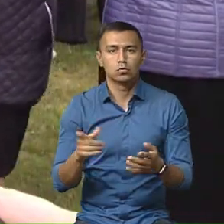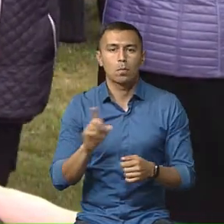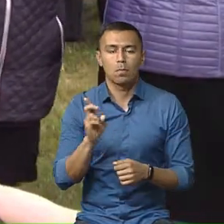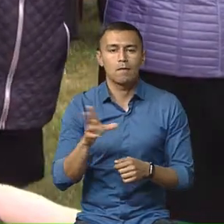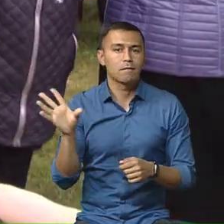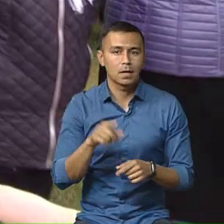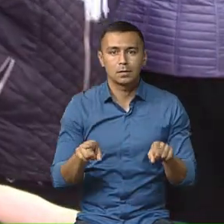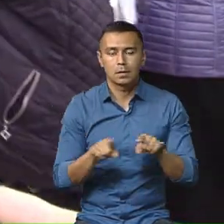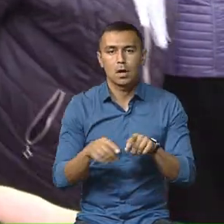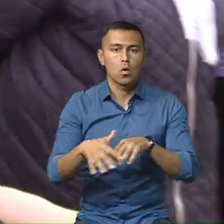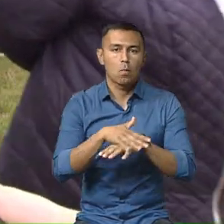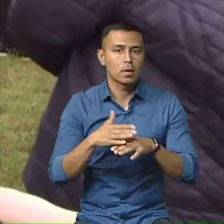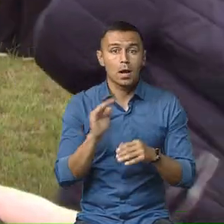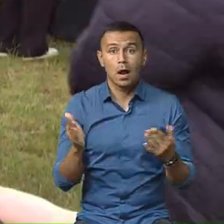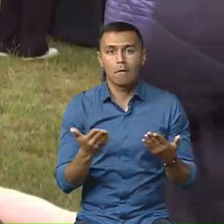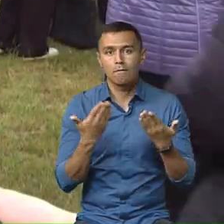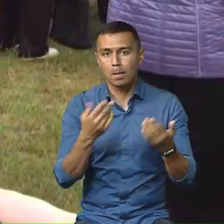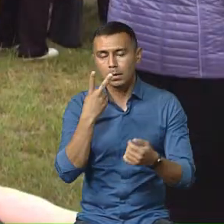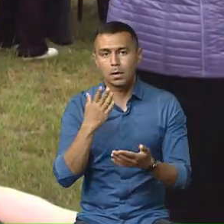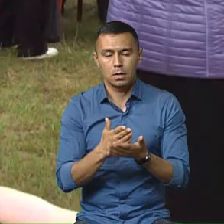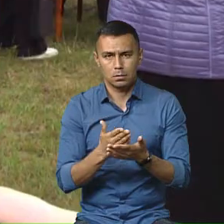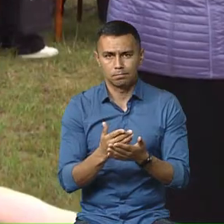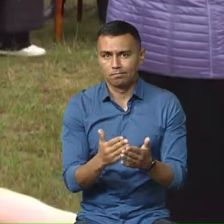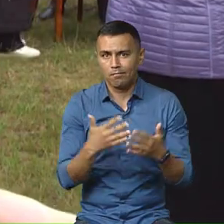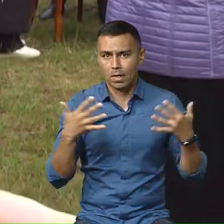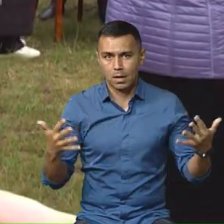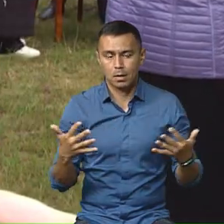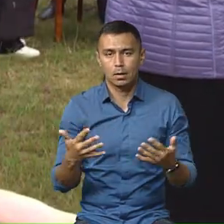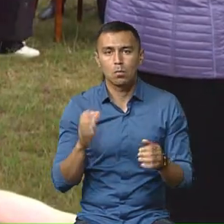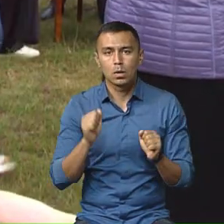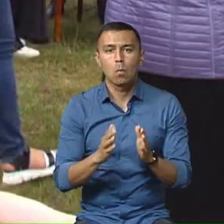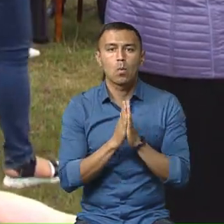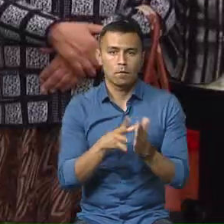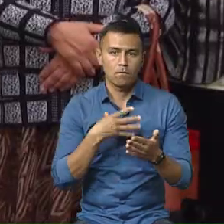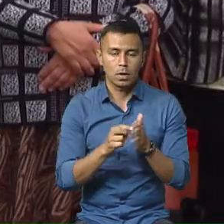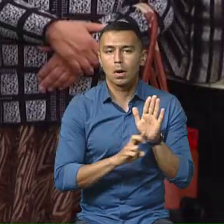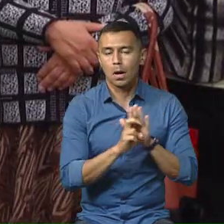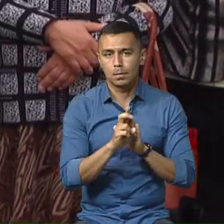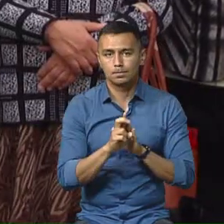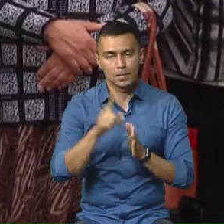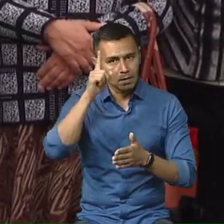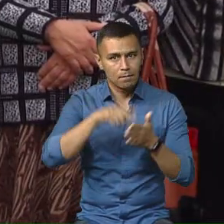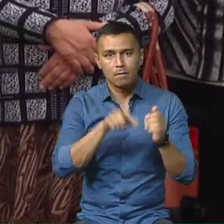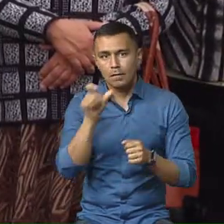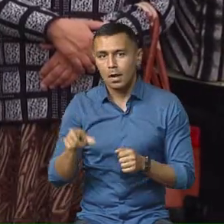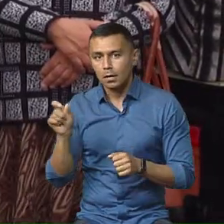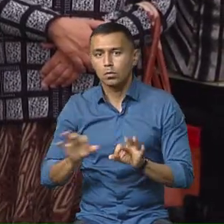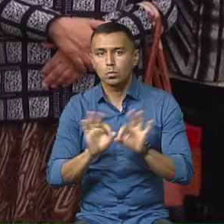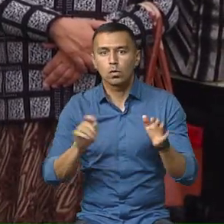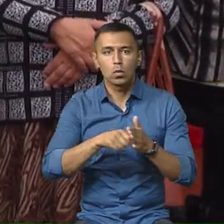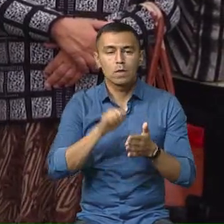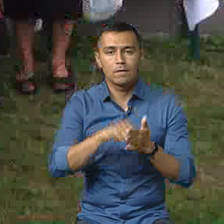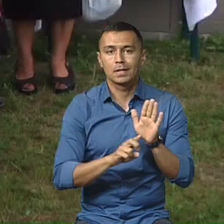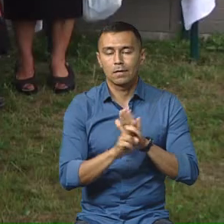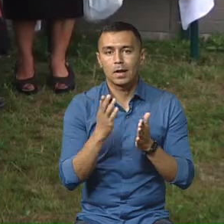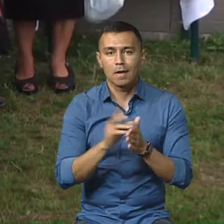все ж таки громада, яка, ви бачите, є доволі численна, могла молитися у своєму храмі. Прихожани храму розповіли, ключі від церкви